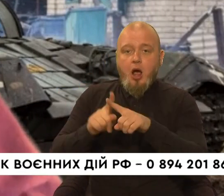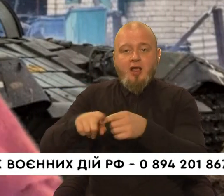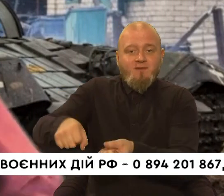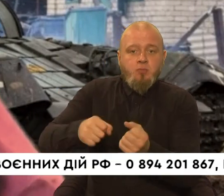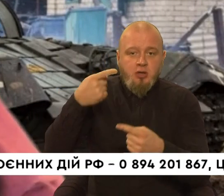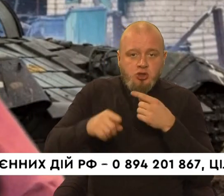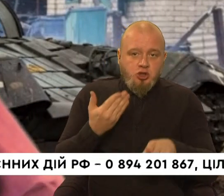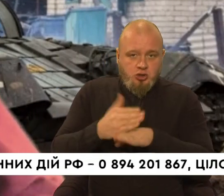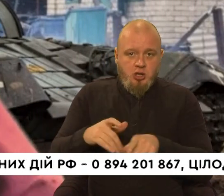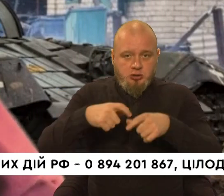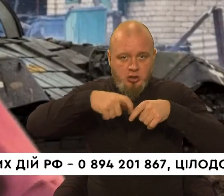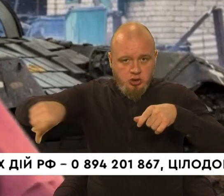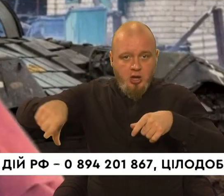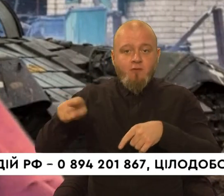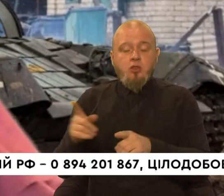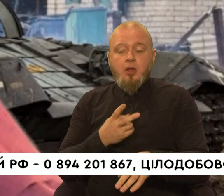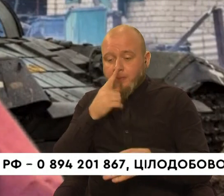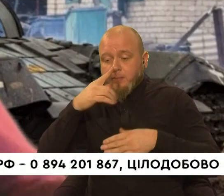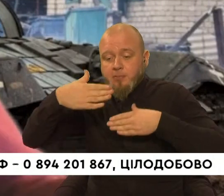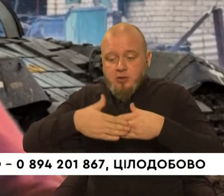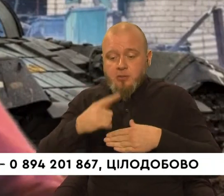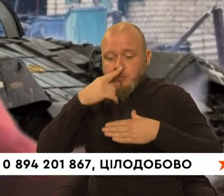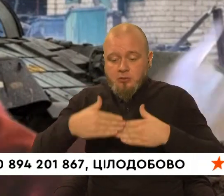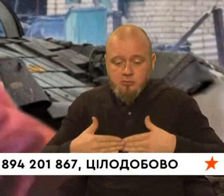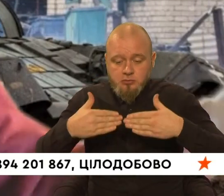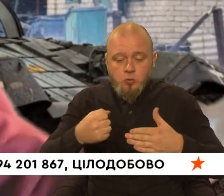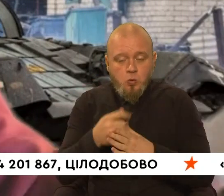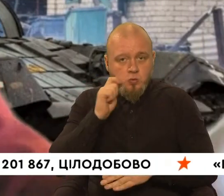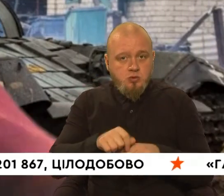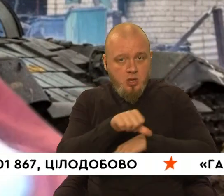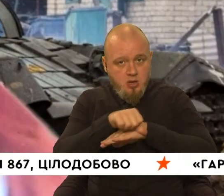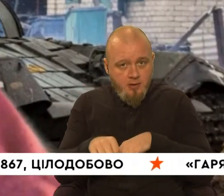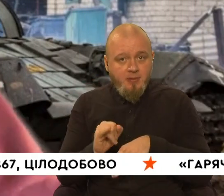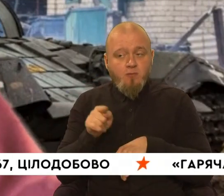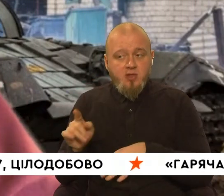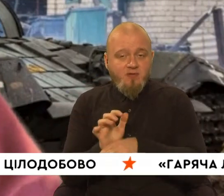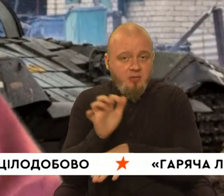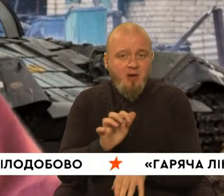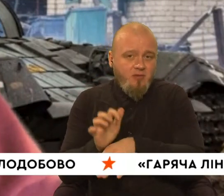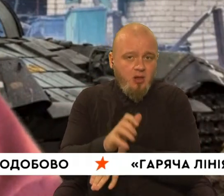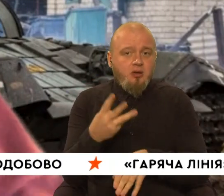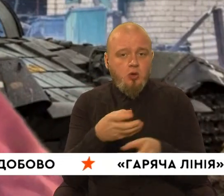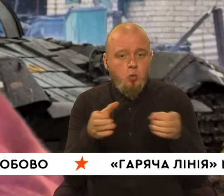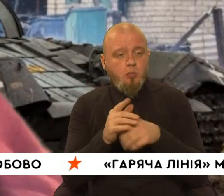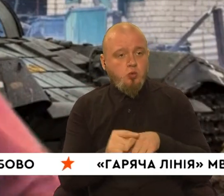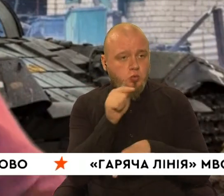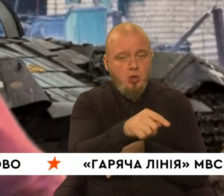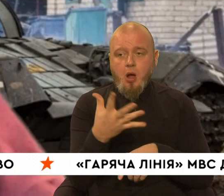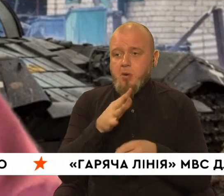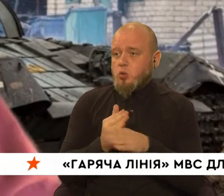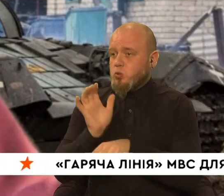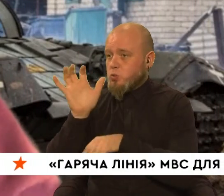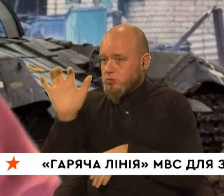викопують інший шматок траншеї. Вони підходять ближче і ближче до української лінії. І вони відправляють 3 групи сюди,